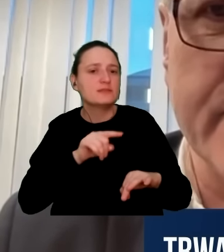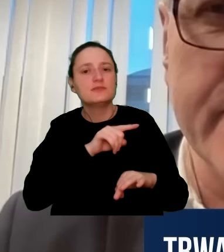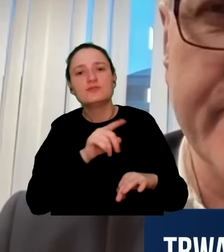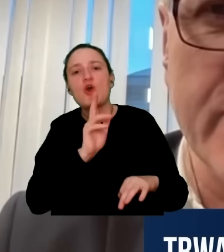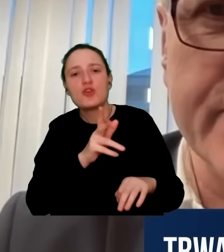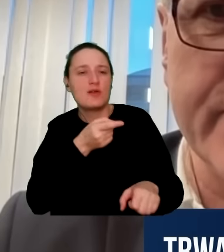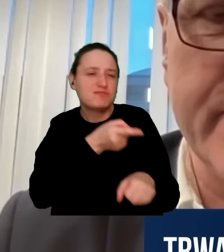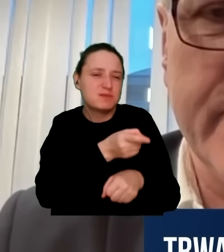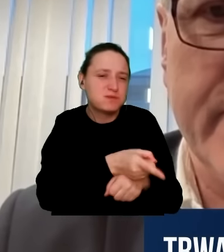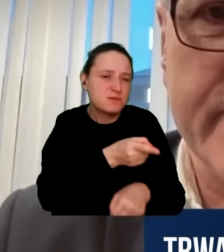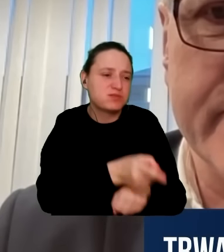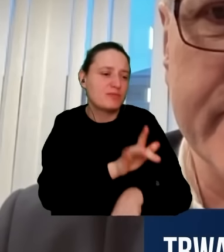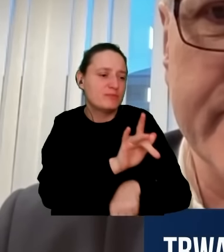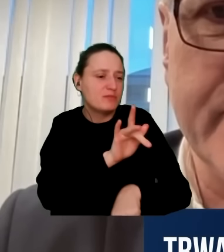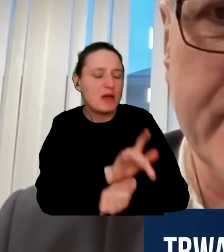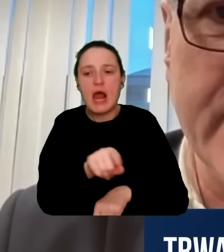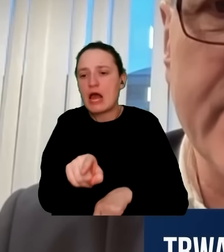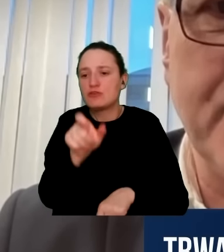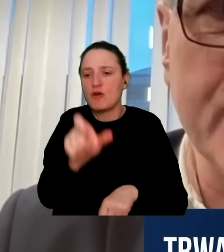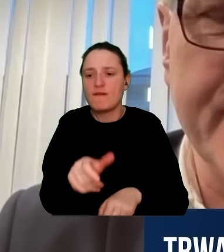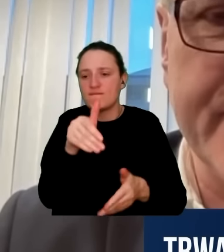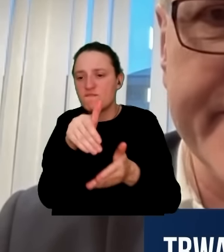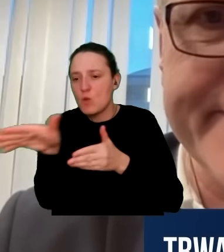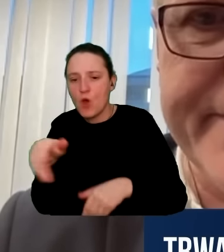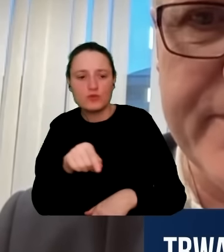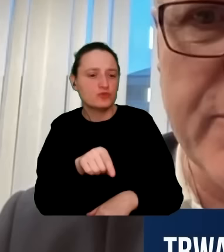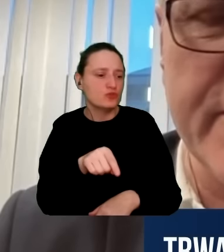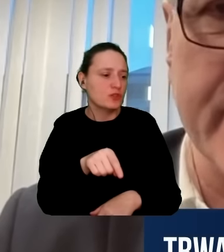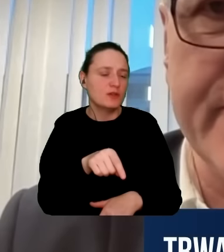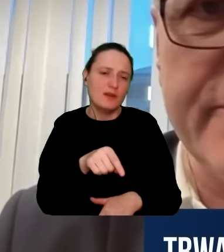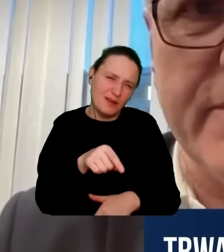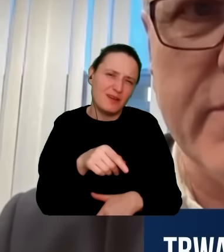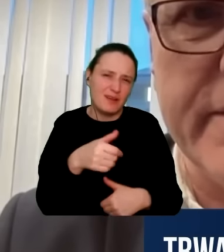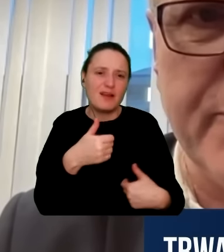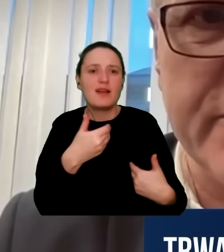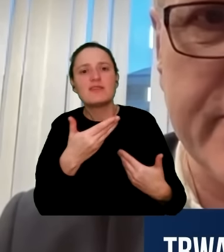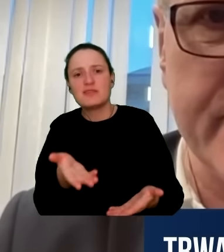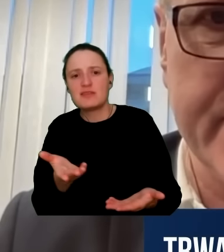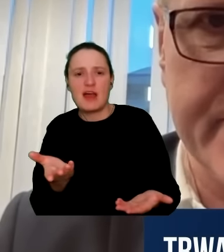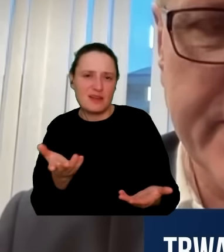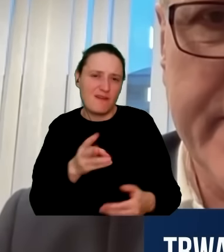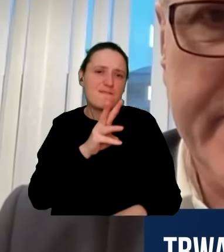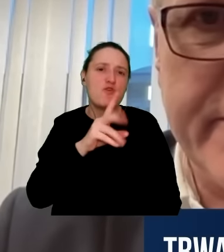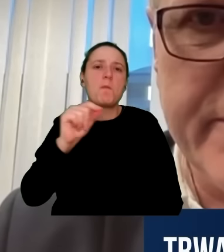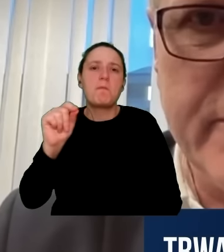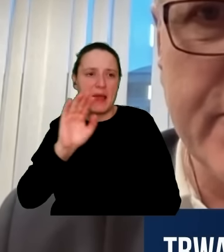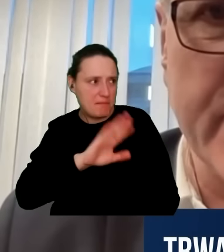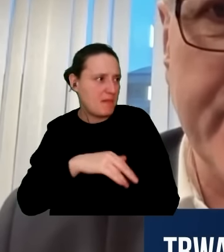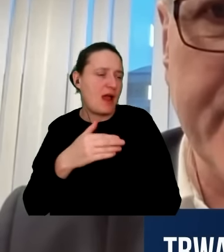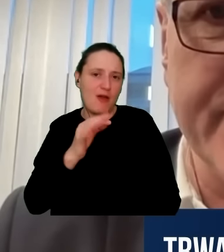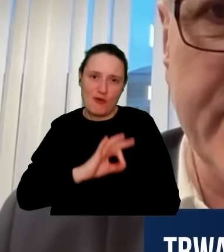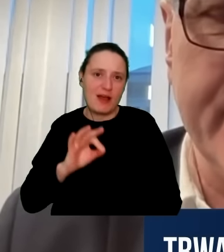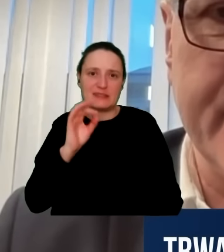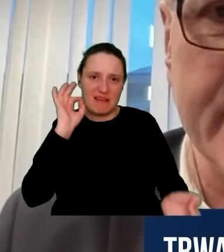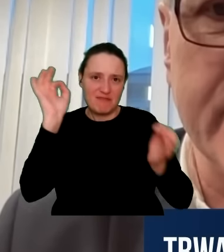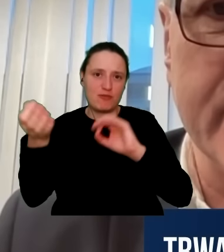splugawić, a to kogoś wyłączyć, dać pożywkę, nie wiem, Onetowi czy Wirtualnej Polsce, żeby tam tej, że tak